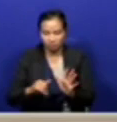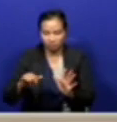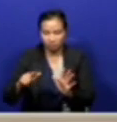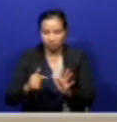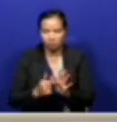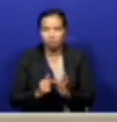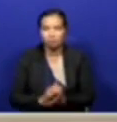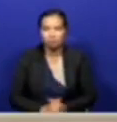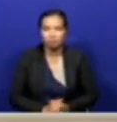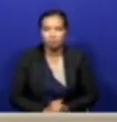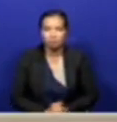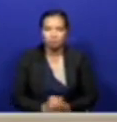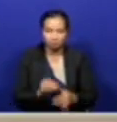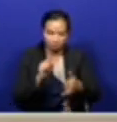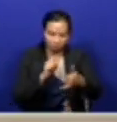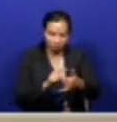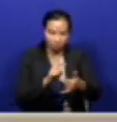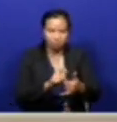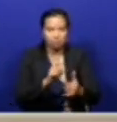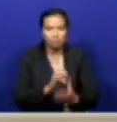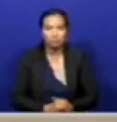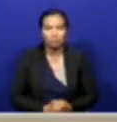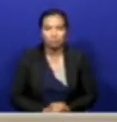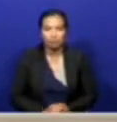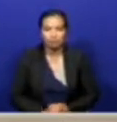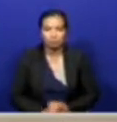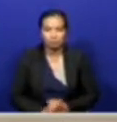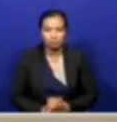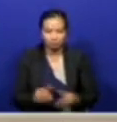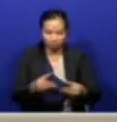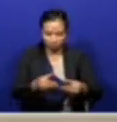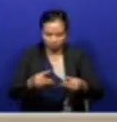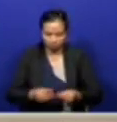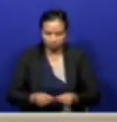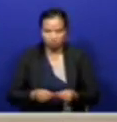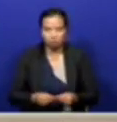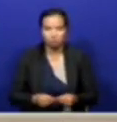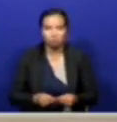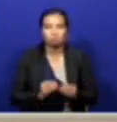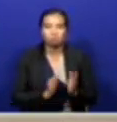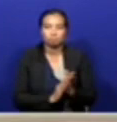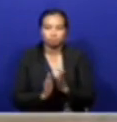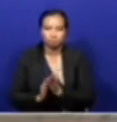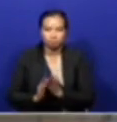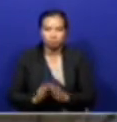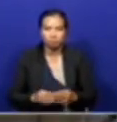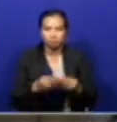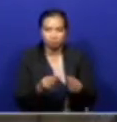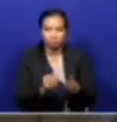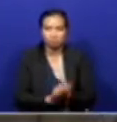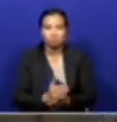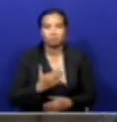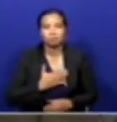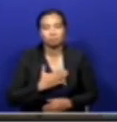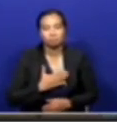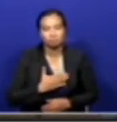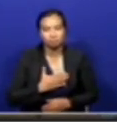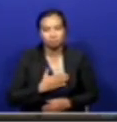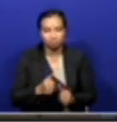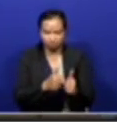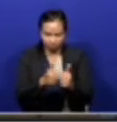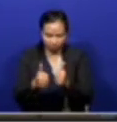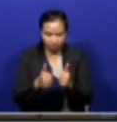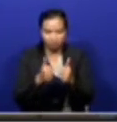ครับรายงานฉบับนี้เนี่ยสมาชิกทุกท่านได้ชื่นชมนะครับผมเองเนี่ยยิ่งกว่าชื่นชมครับเ